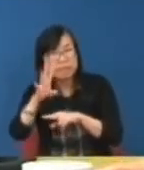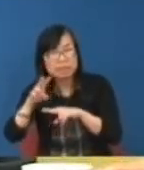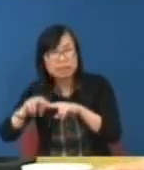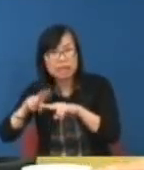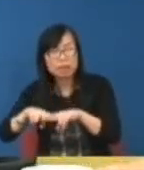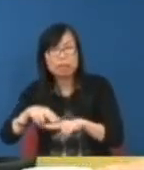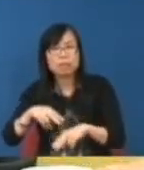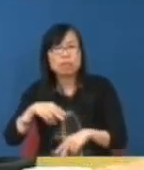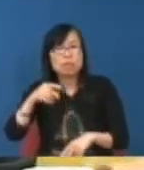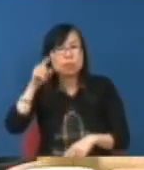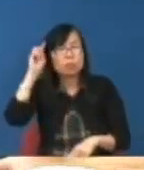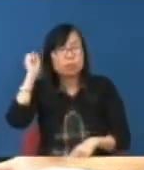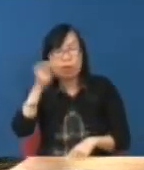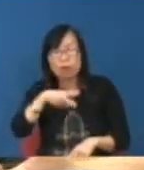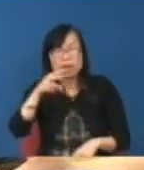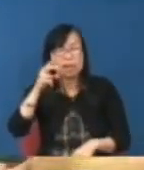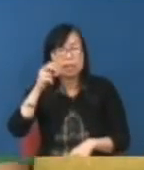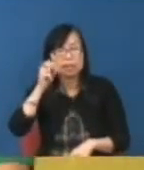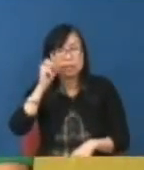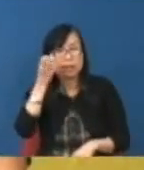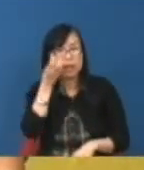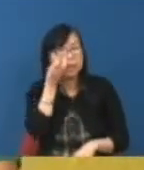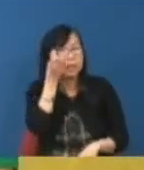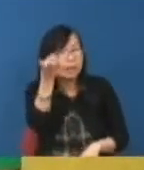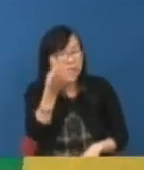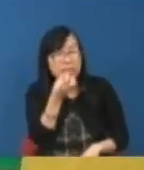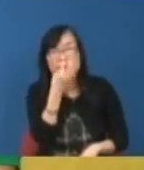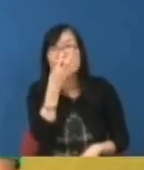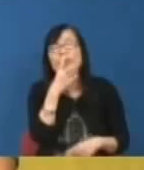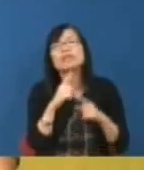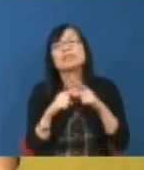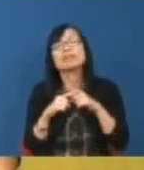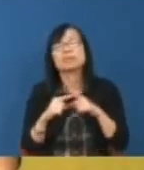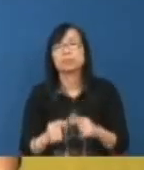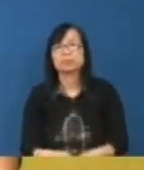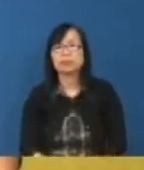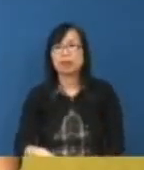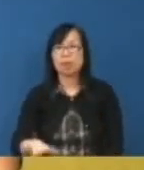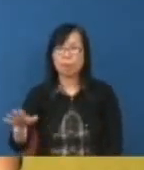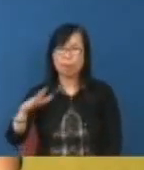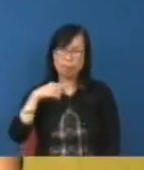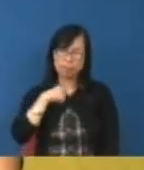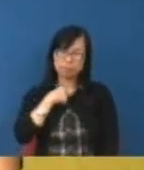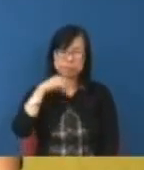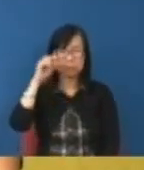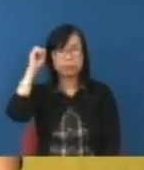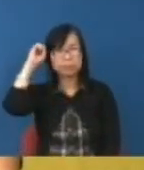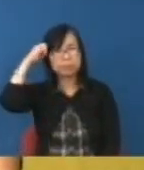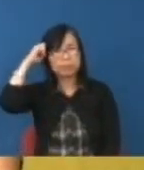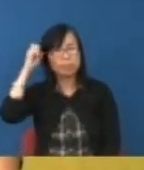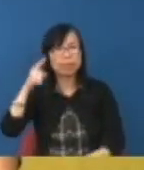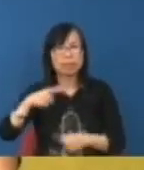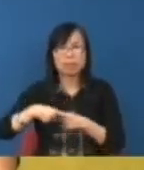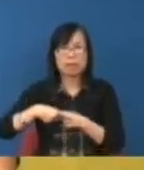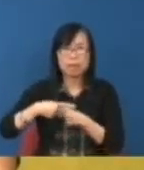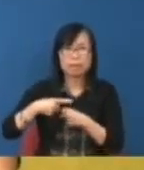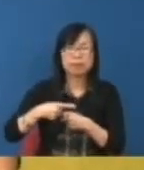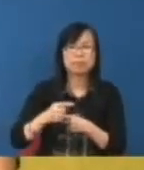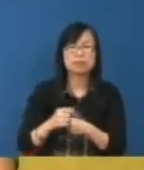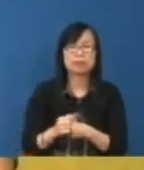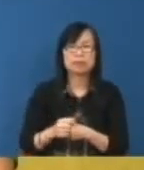視香港最無話語權嘅人咯， 問起內人咯，歧視我咯咪真係喺度。但係我會咁睇另一樣嘢就係話，嗱被歧視本